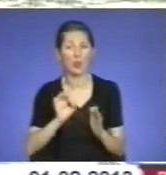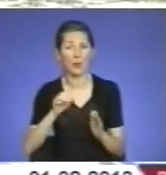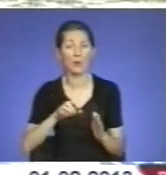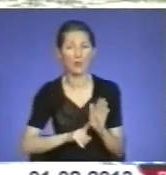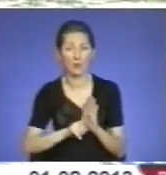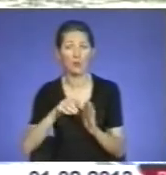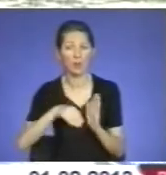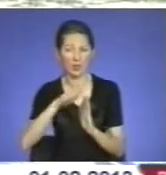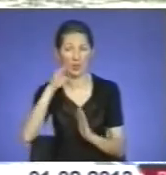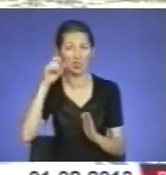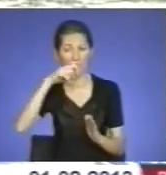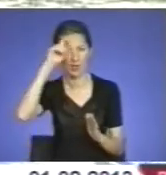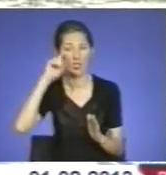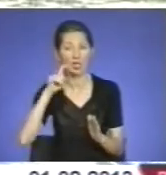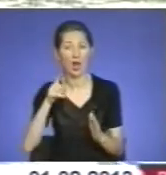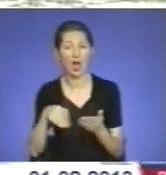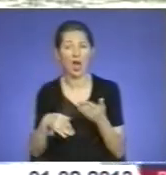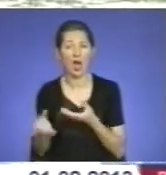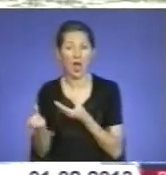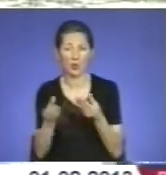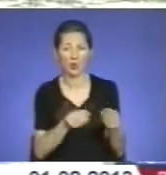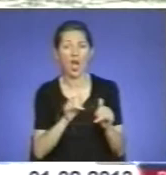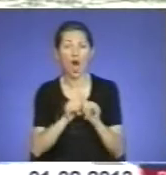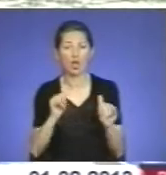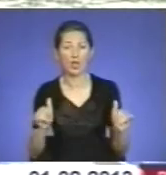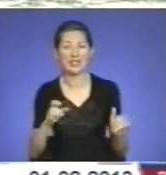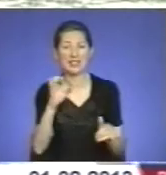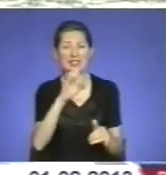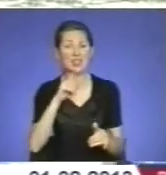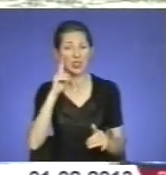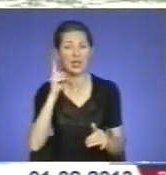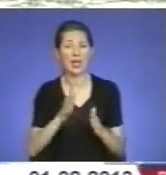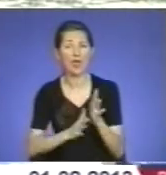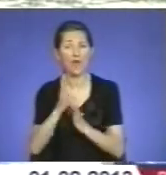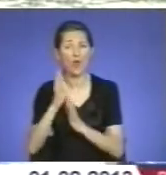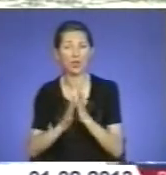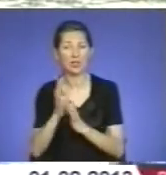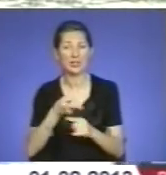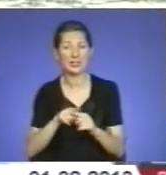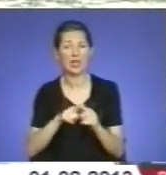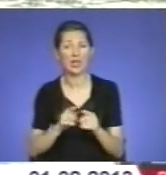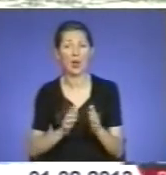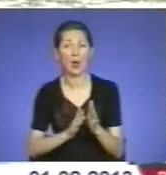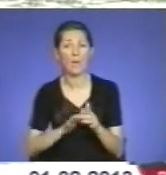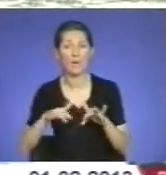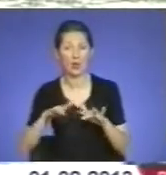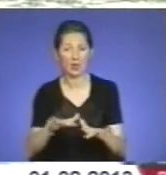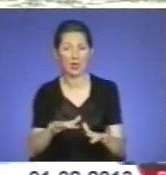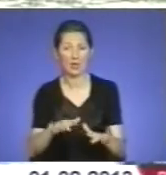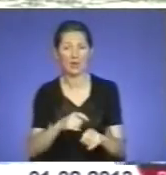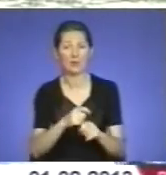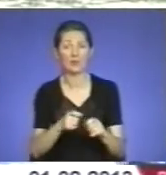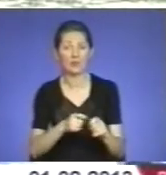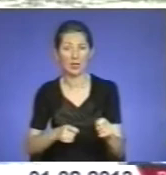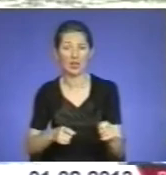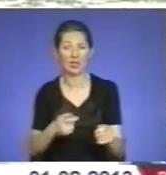вона сприяє тому, що розростаються сіро-зелені водорості. Цей процес він тягне за